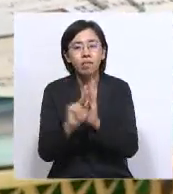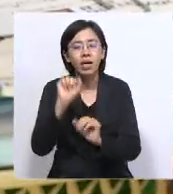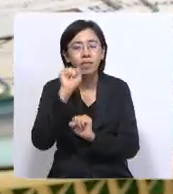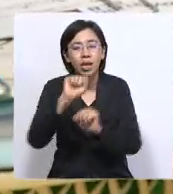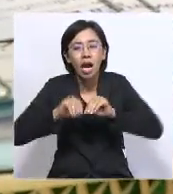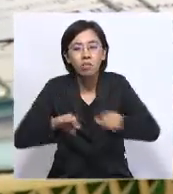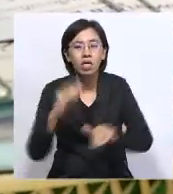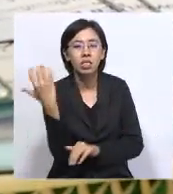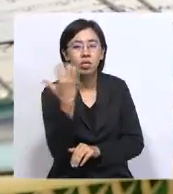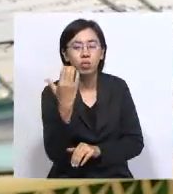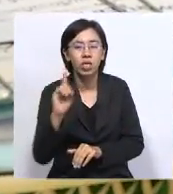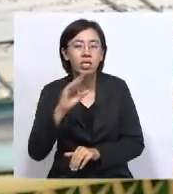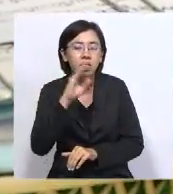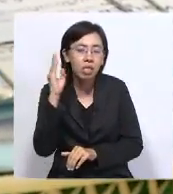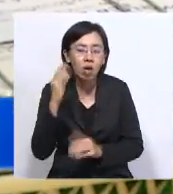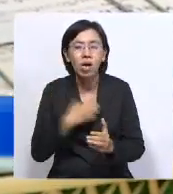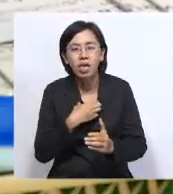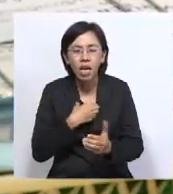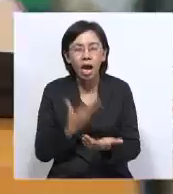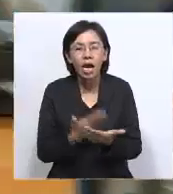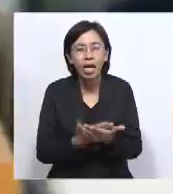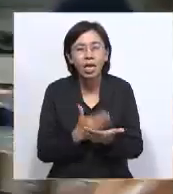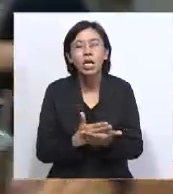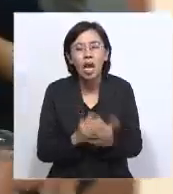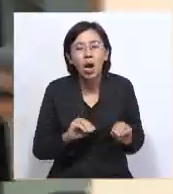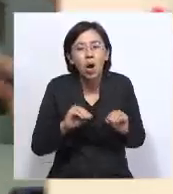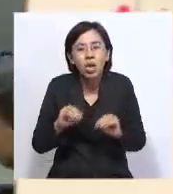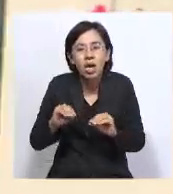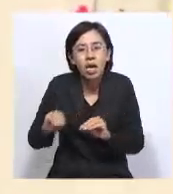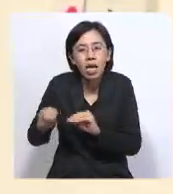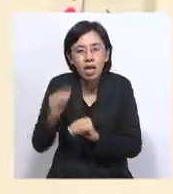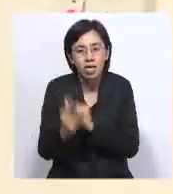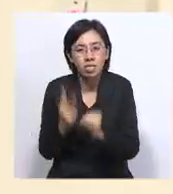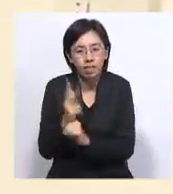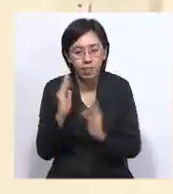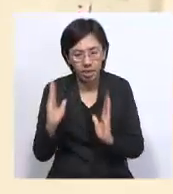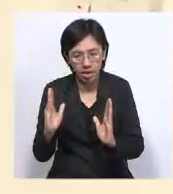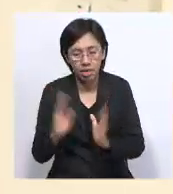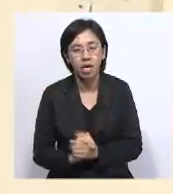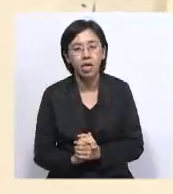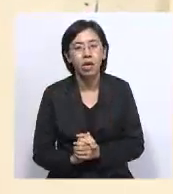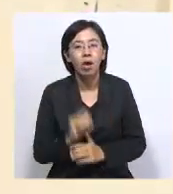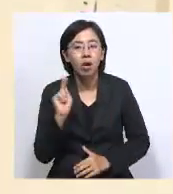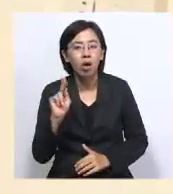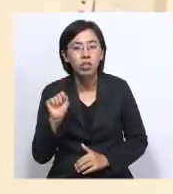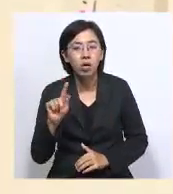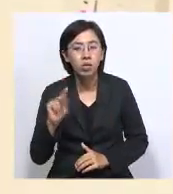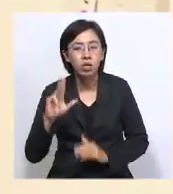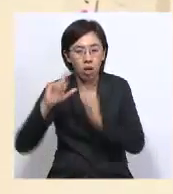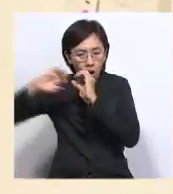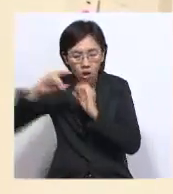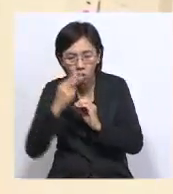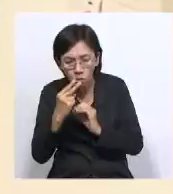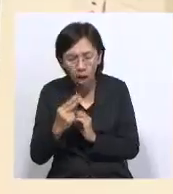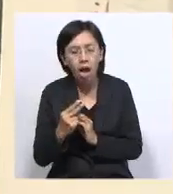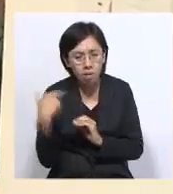ประกอบการทีวีดิจิตอลขอพักชำระหนี้ได้ไม่เกิน3ปีโดยทางสำนักงานกสทช.จะพิจารณาตามหลักเกณฑ์ว่าผู้ประกอบการร